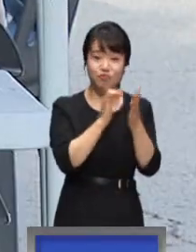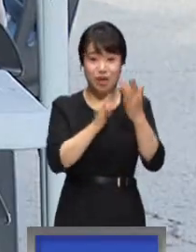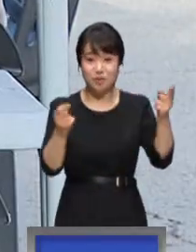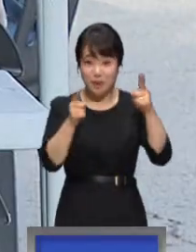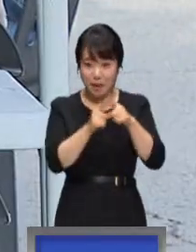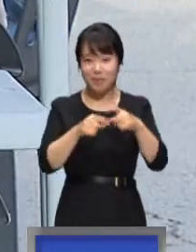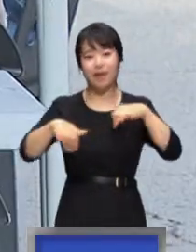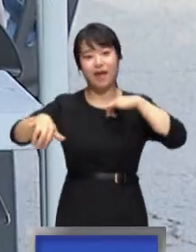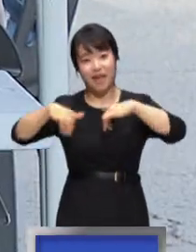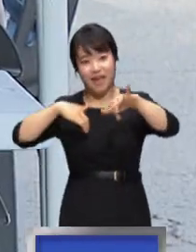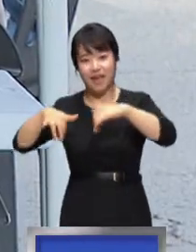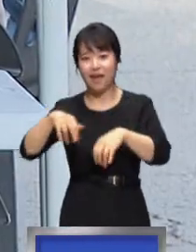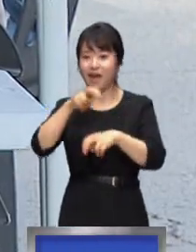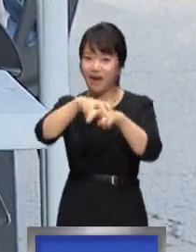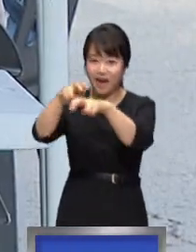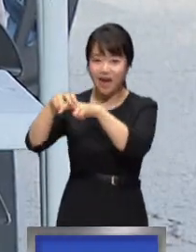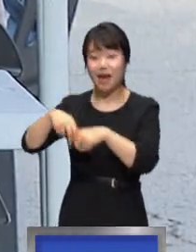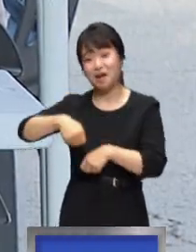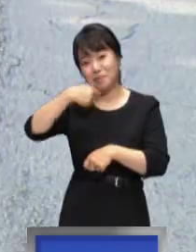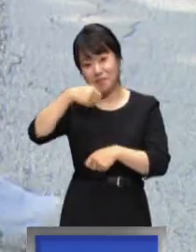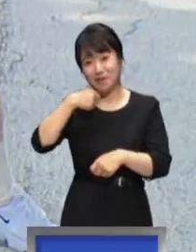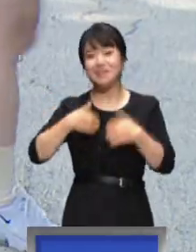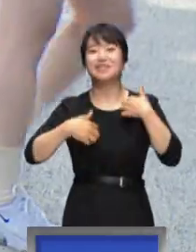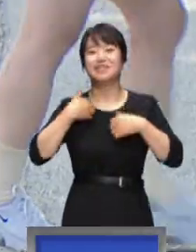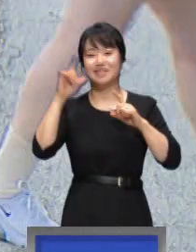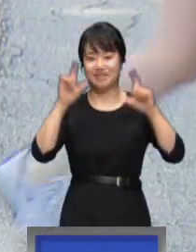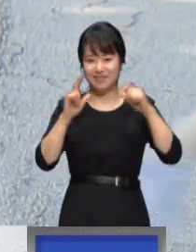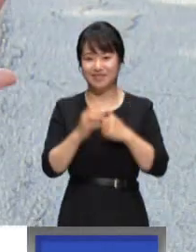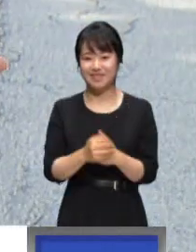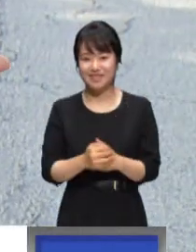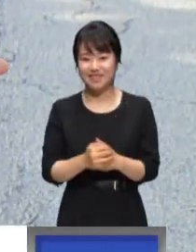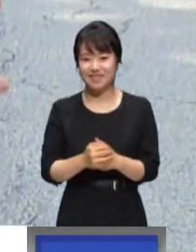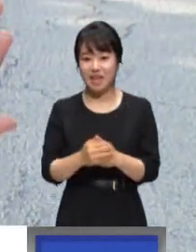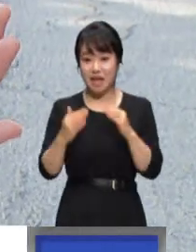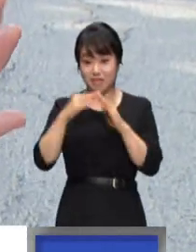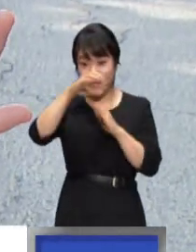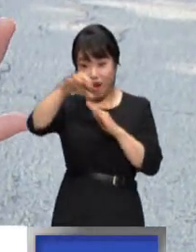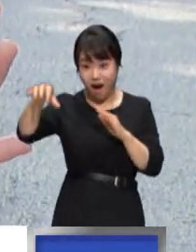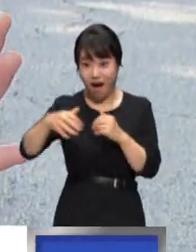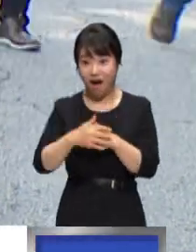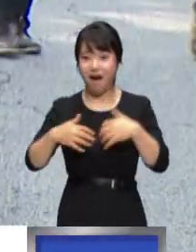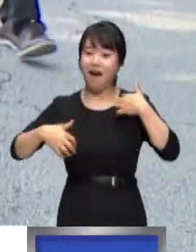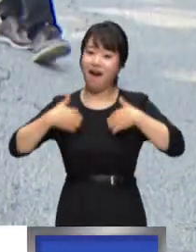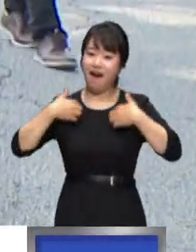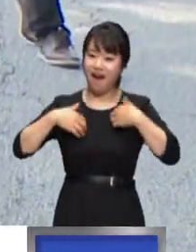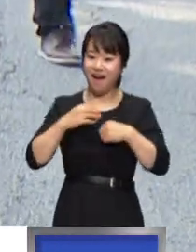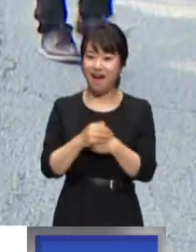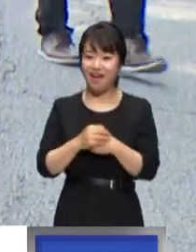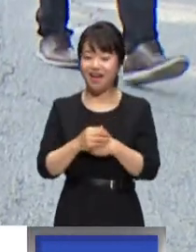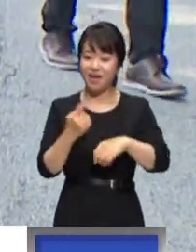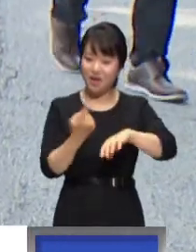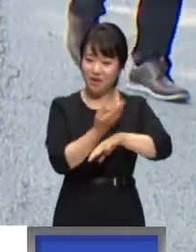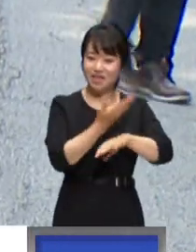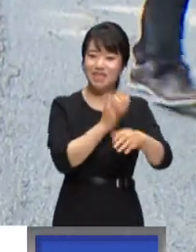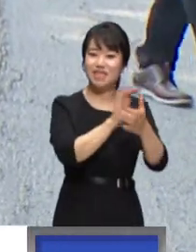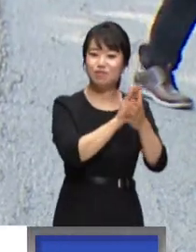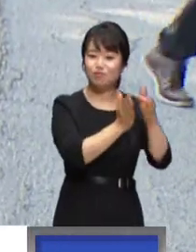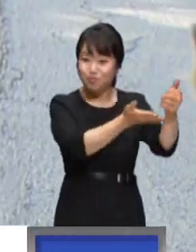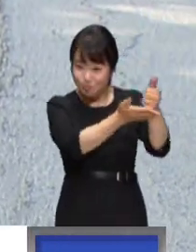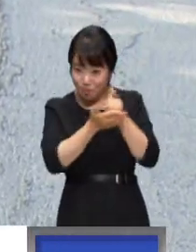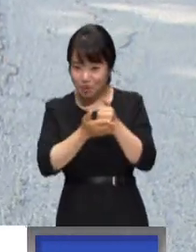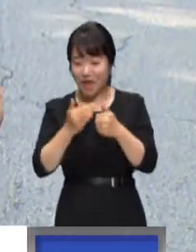모처럼 즐거운 시간을 보냅니다. 동네 이런 걸 해서 뭔가 자랑스럽다. 친구가 다른 지역에서 왔는데 그냥